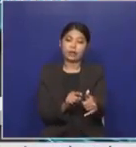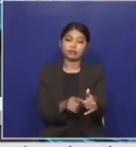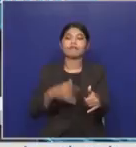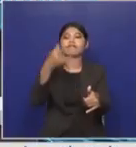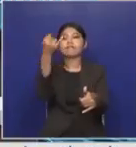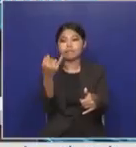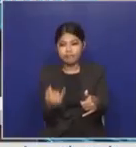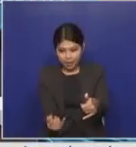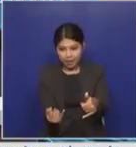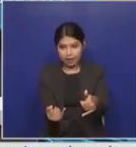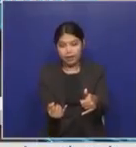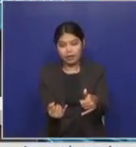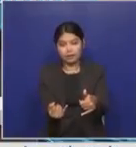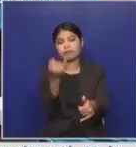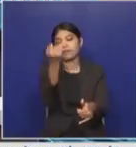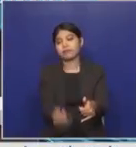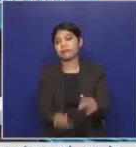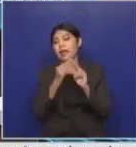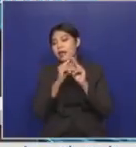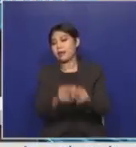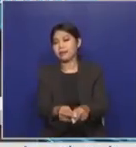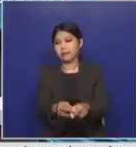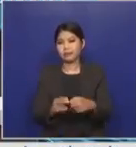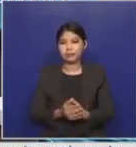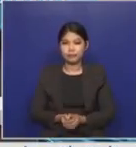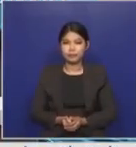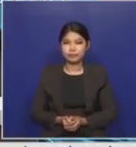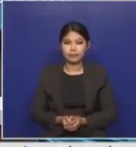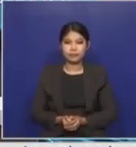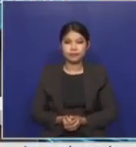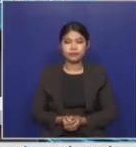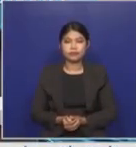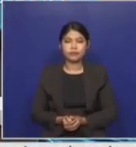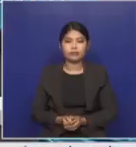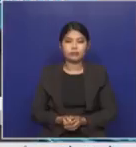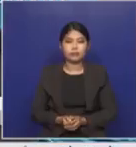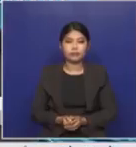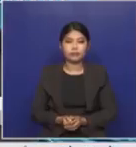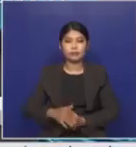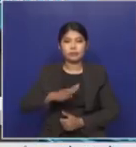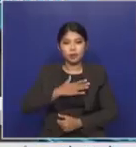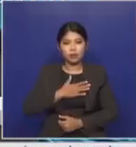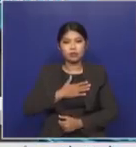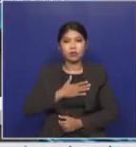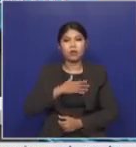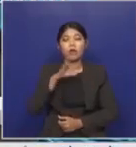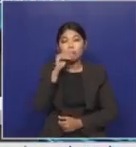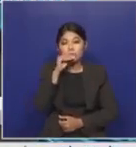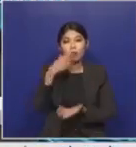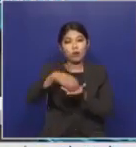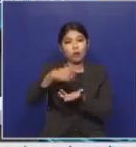พ่ายแพ้ไปอย่างแน่นอนในเร็ววันนี้แต่ถ้าไม่นานที่ผมต้องทายาทพูด